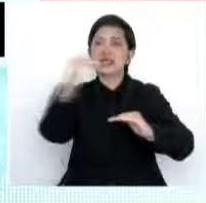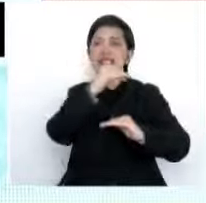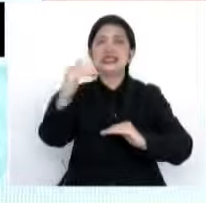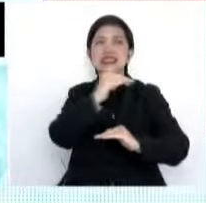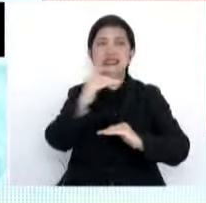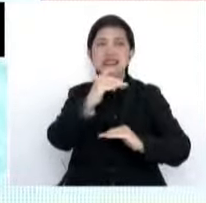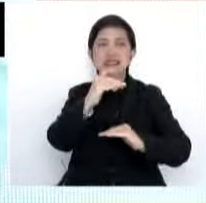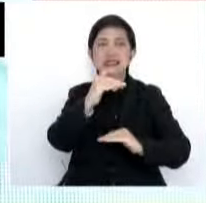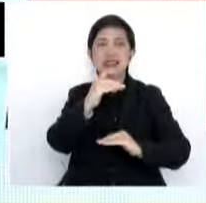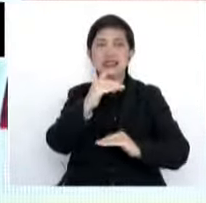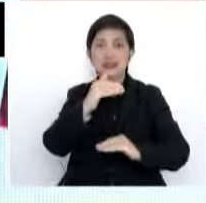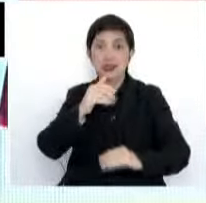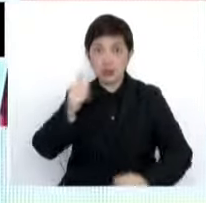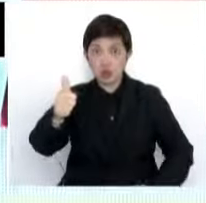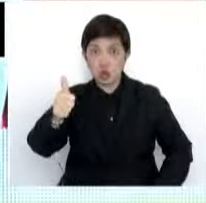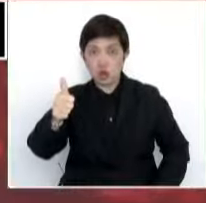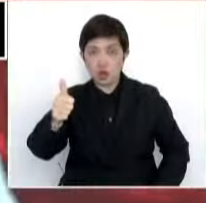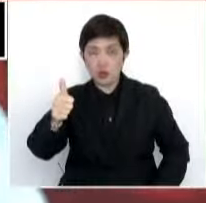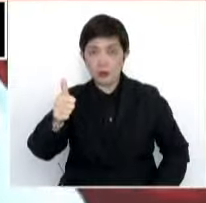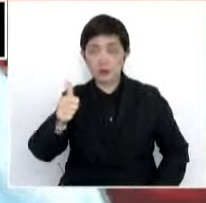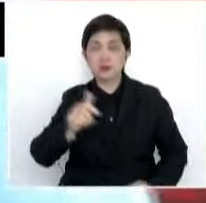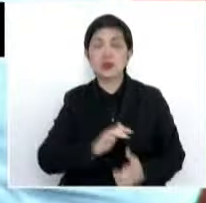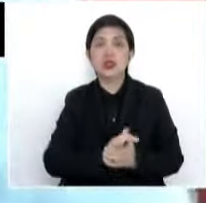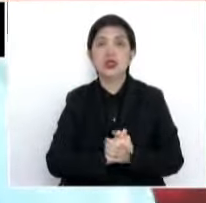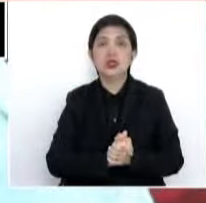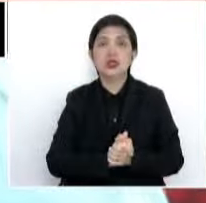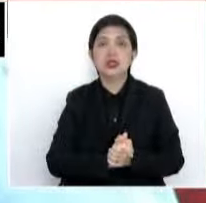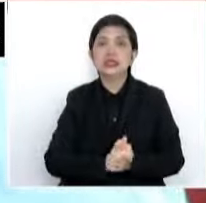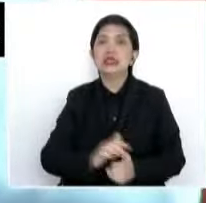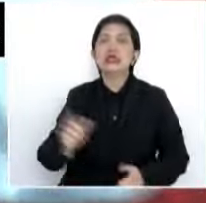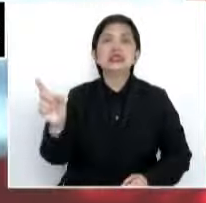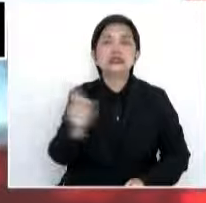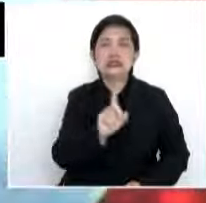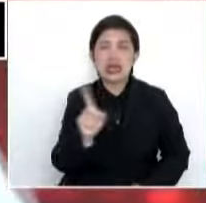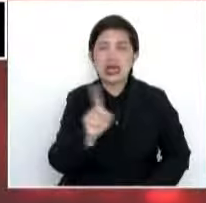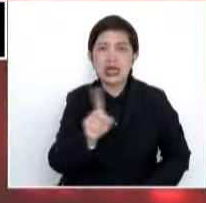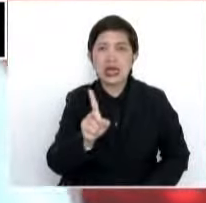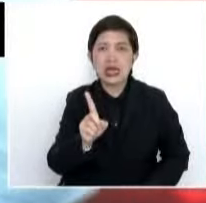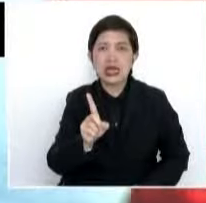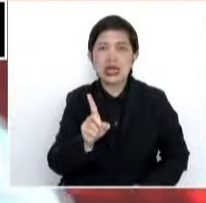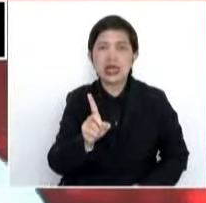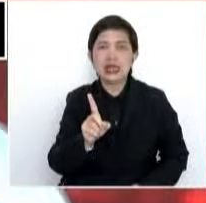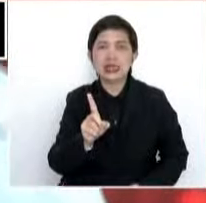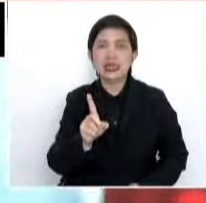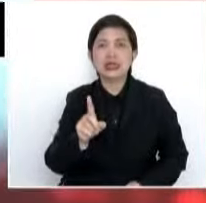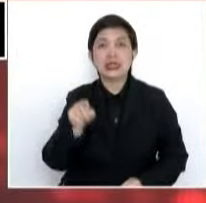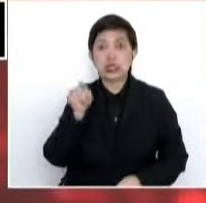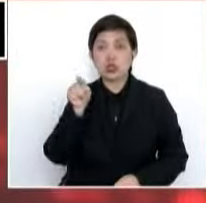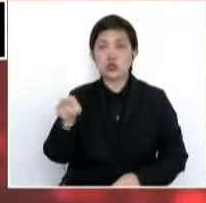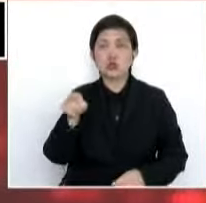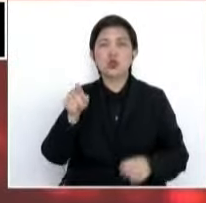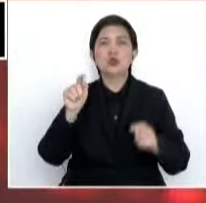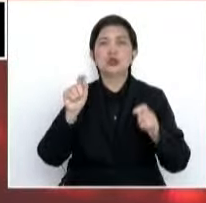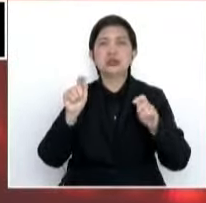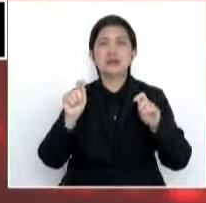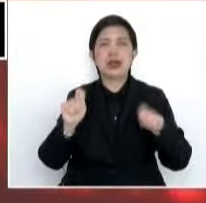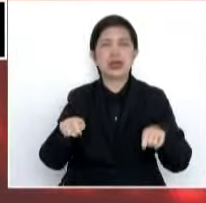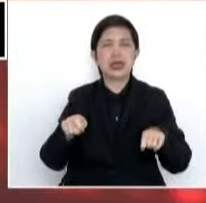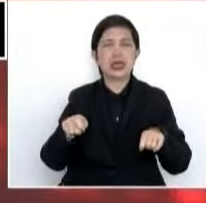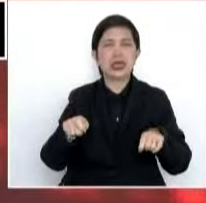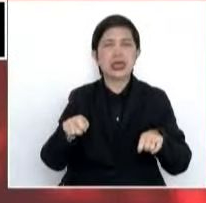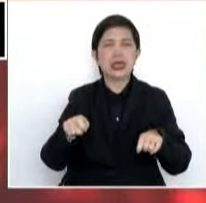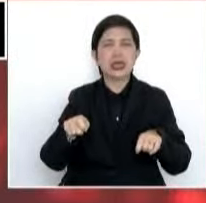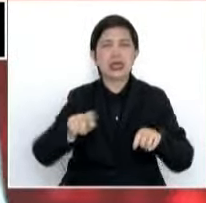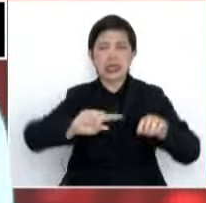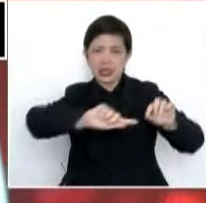Ibu zo Oleh sebab itu jangan adigium itu digunakan dengan cara